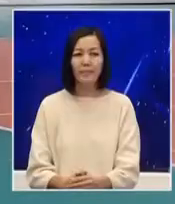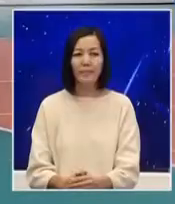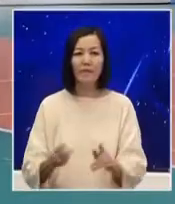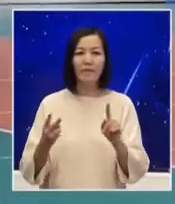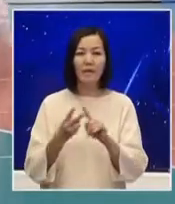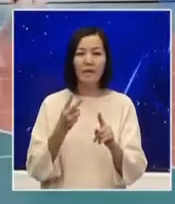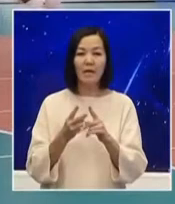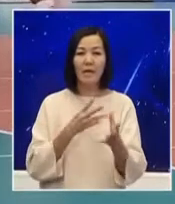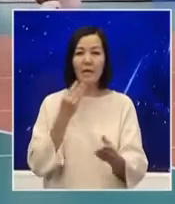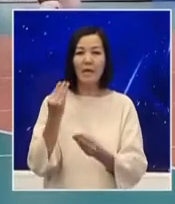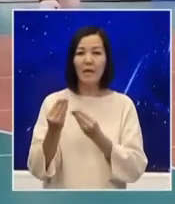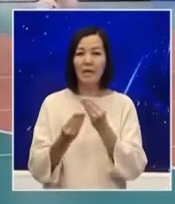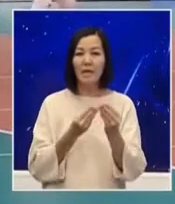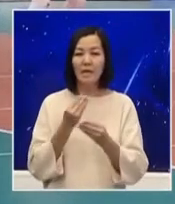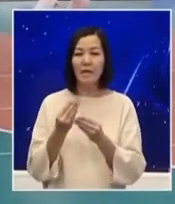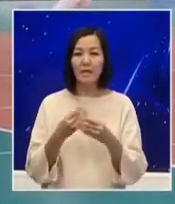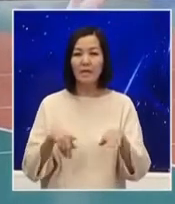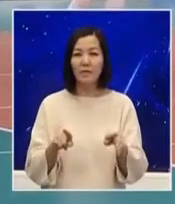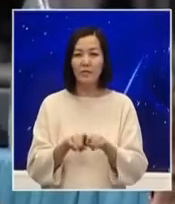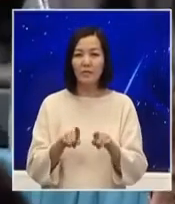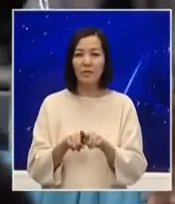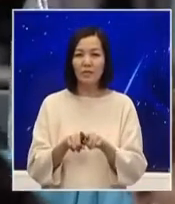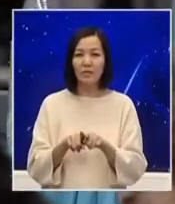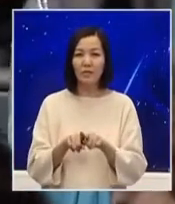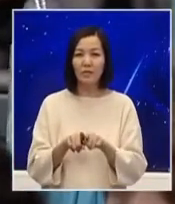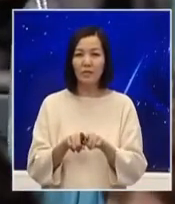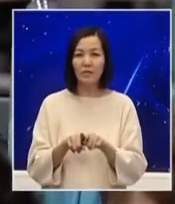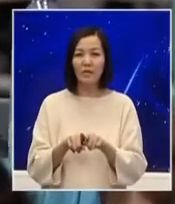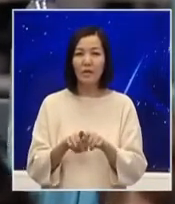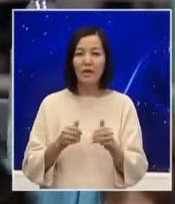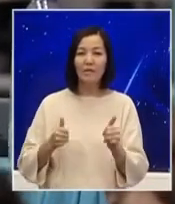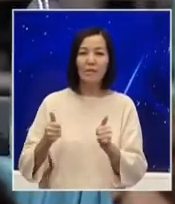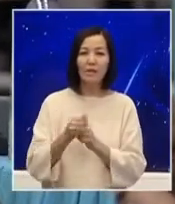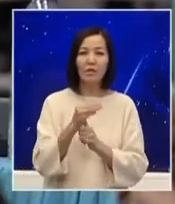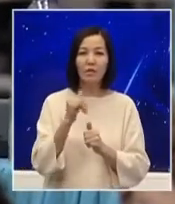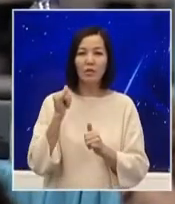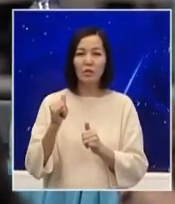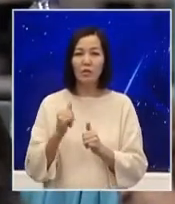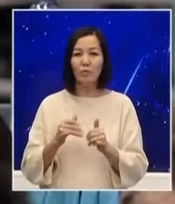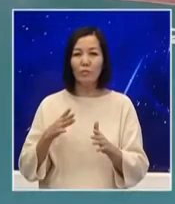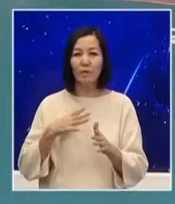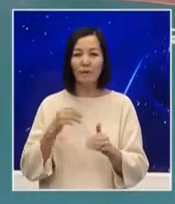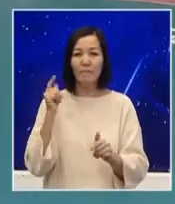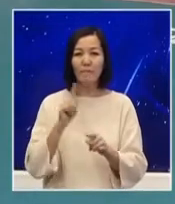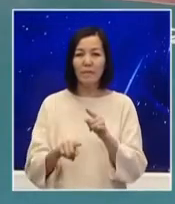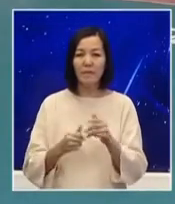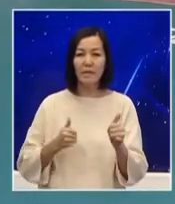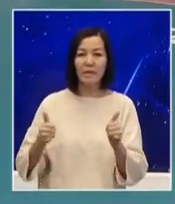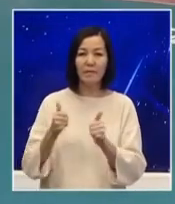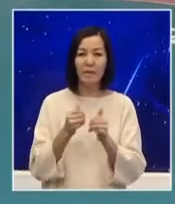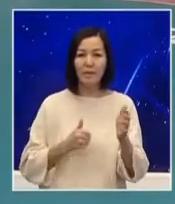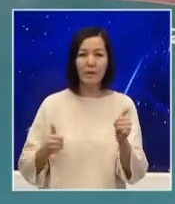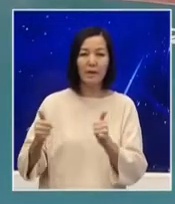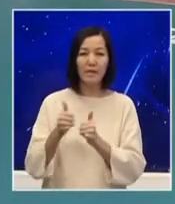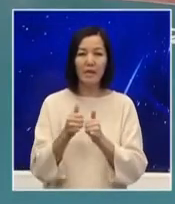Вторая партия оказалась аналогичной первой. Разве что в счете практически всю игру вели спортсменки ЖТСУ. Быстро стали догонять алтайцы, разыгрывая четкие